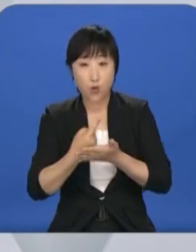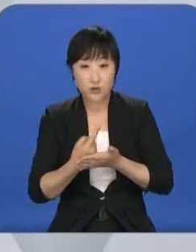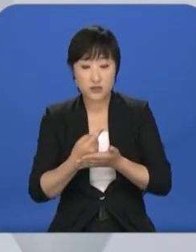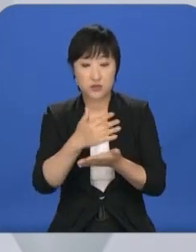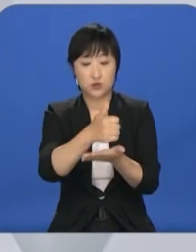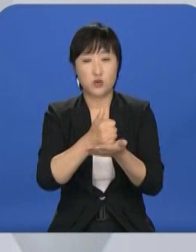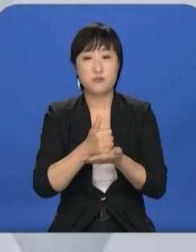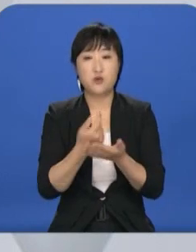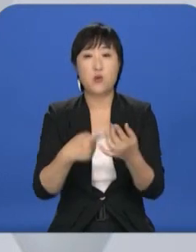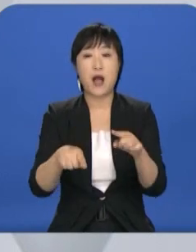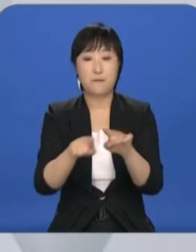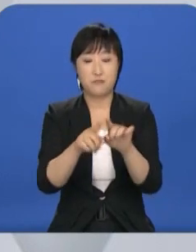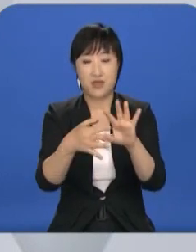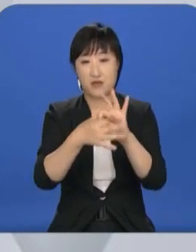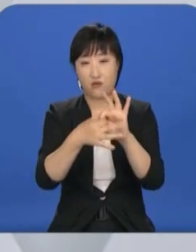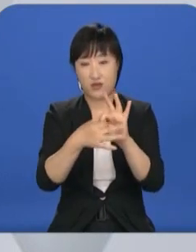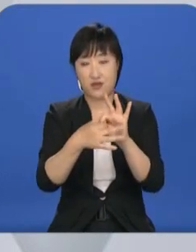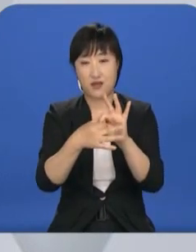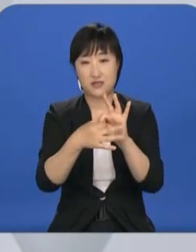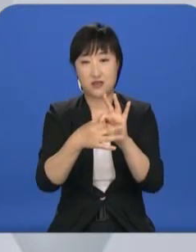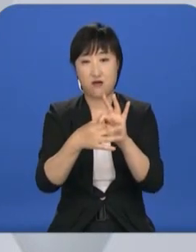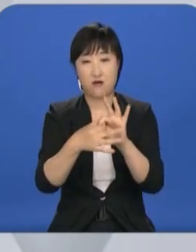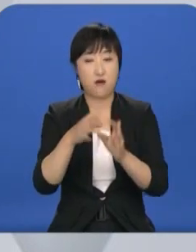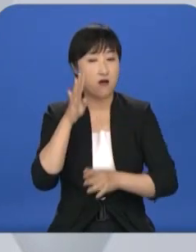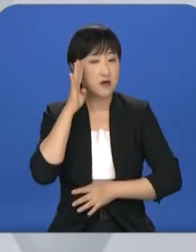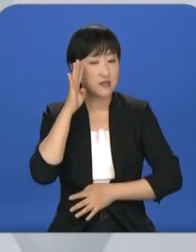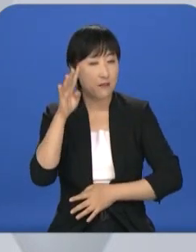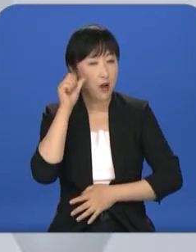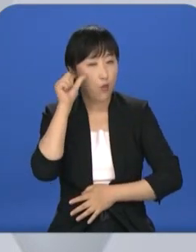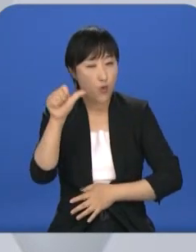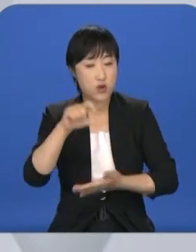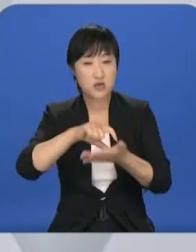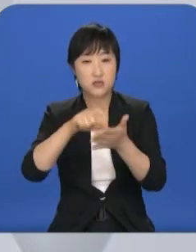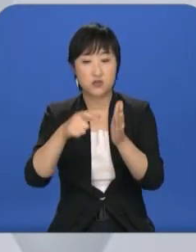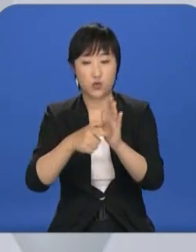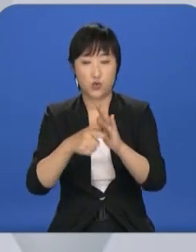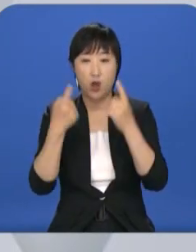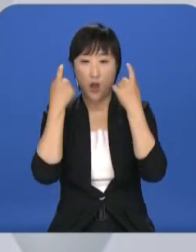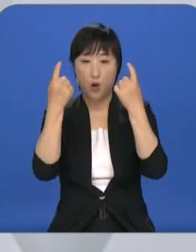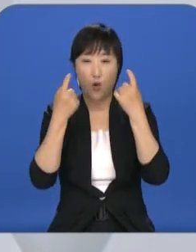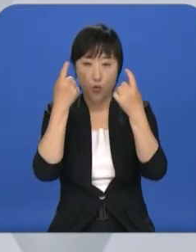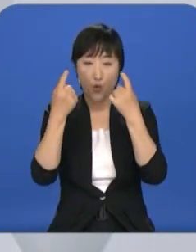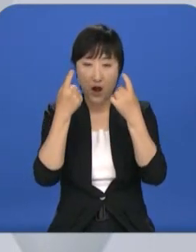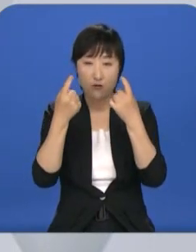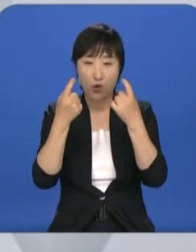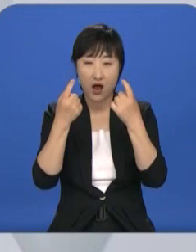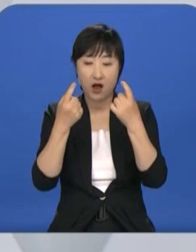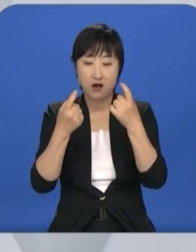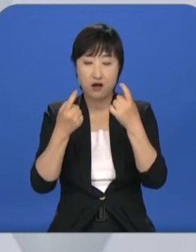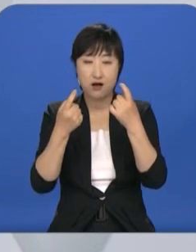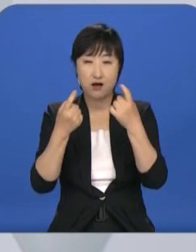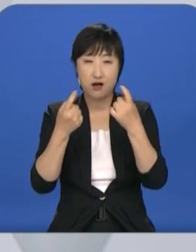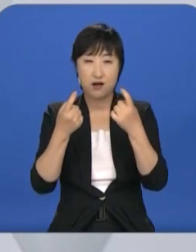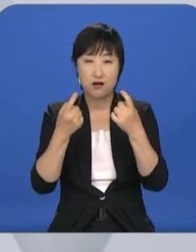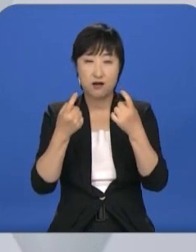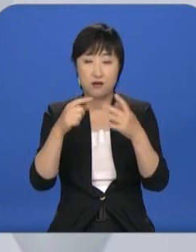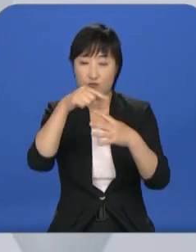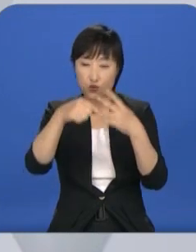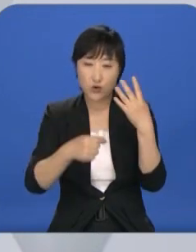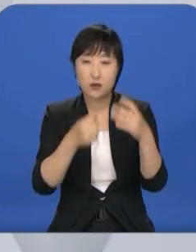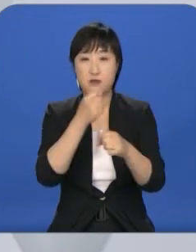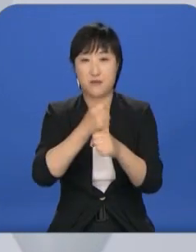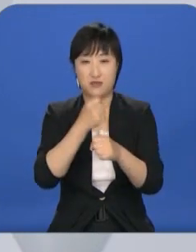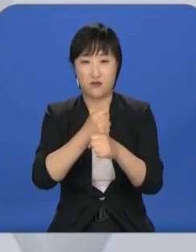대명 리조트 손님들과 연계를 해서 4박 5일 정도의 관광 코스 상품을 개발할